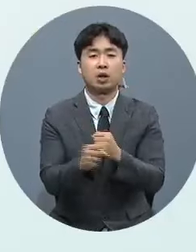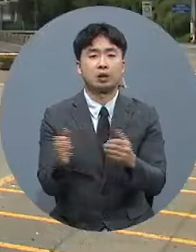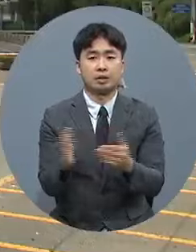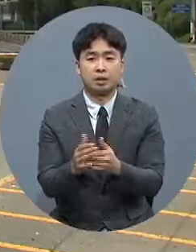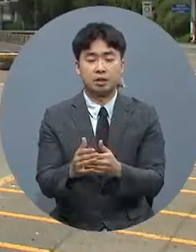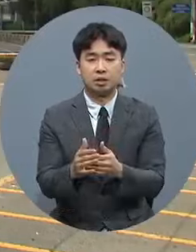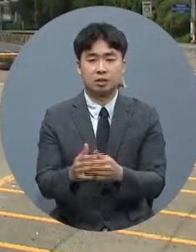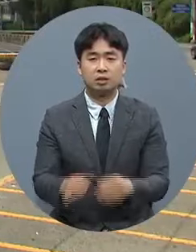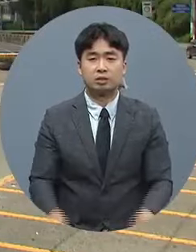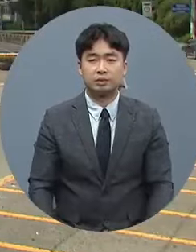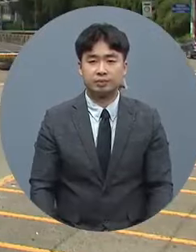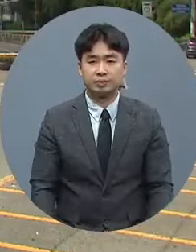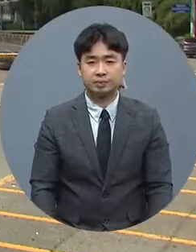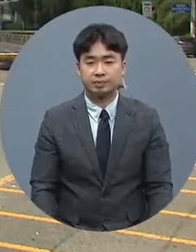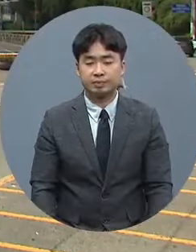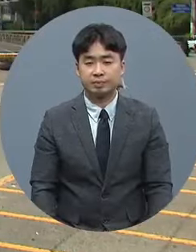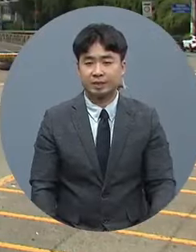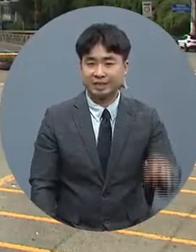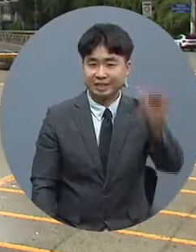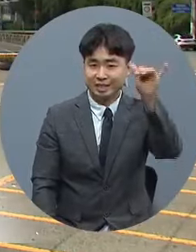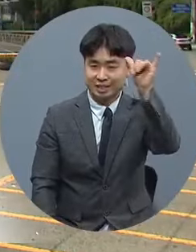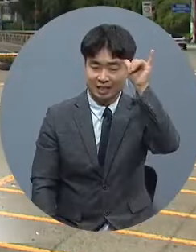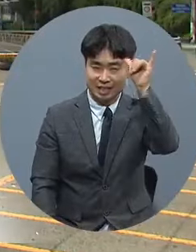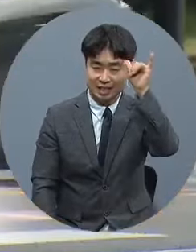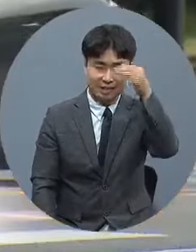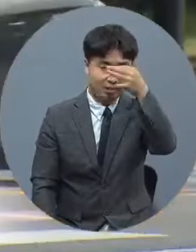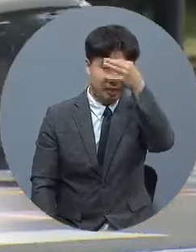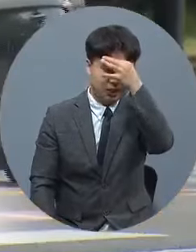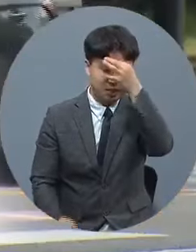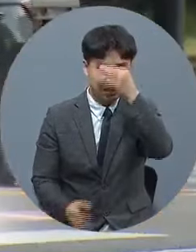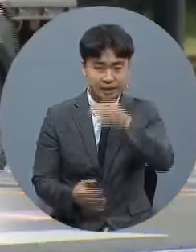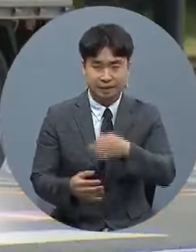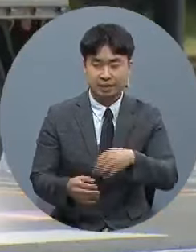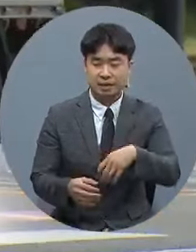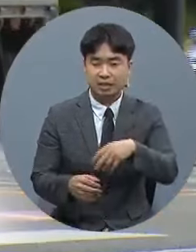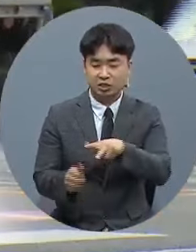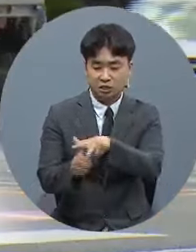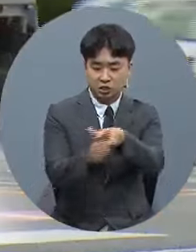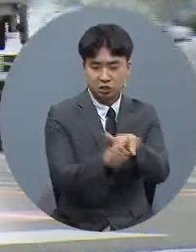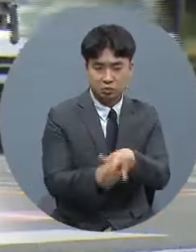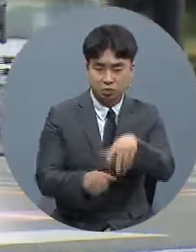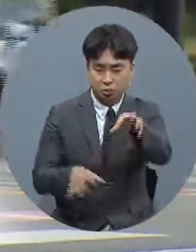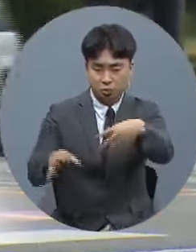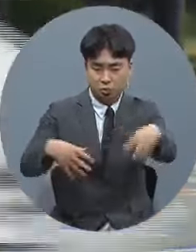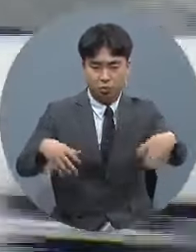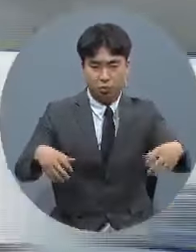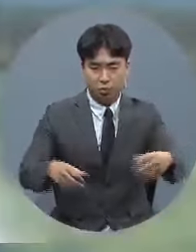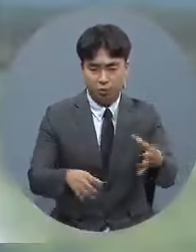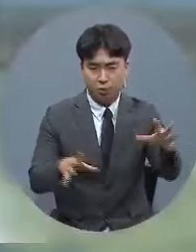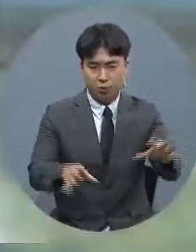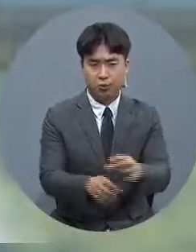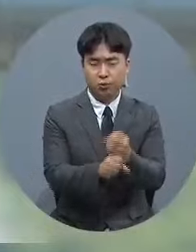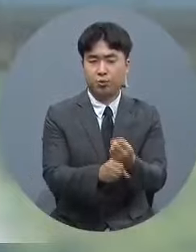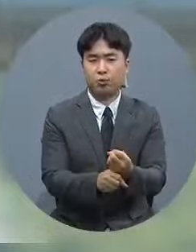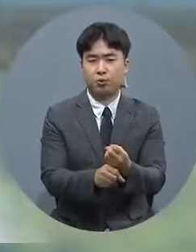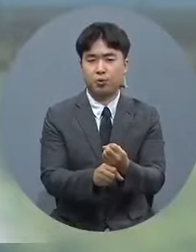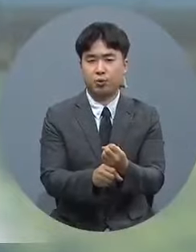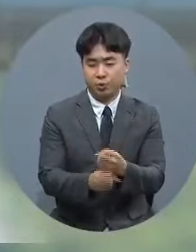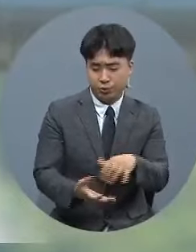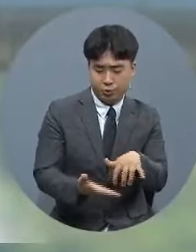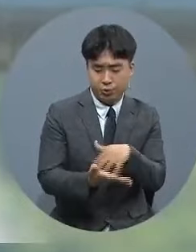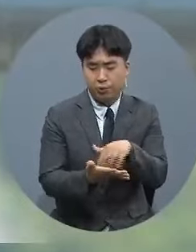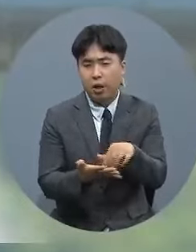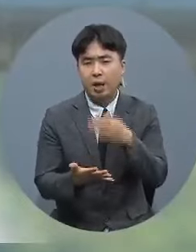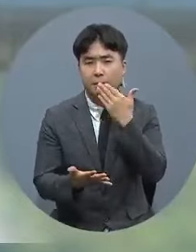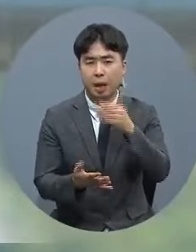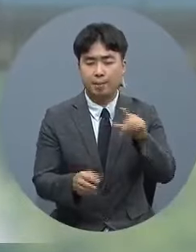설치됐습니다. 인공지능 교통량 분석 시스템에 소통 상황을 전해주는 역할입니다. 인공지능은